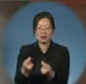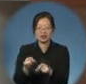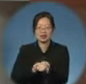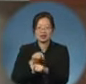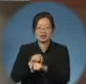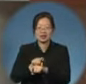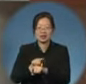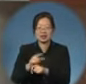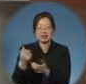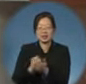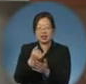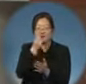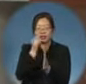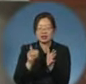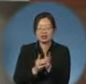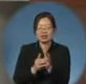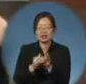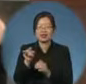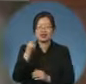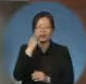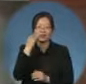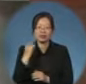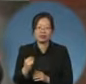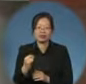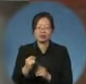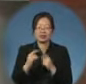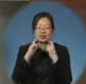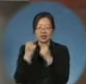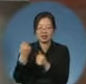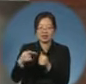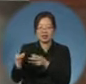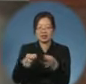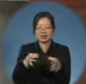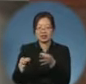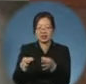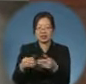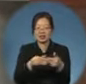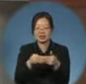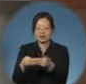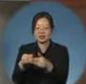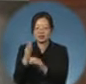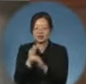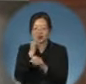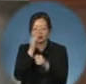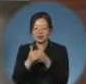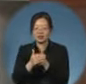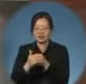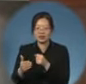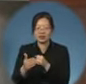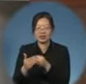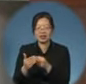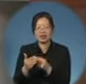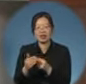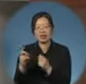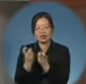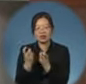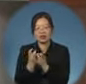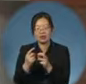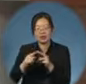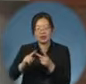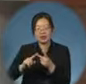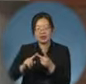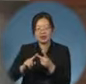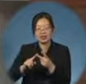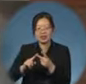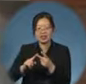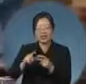있거든요 무 엄마들이 이제 고대하게 사교육 시장과 이체 저리 끌고 가니까 이쪽에서 어떻게든 틈새를